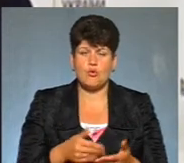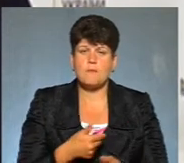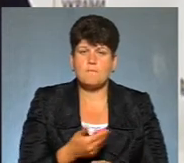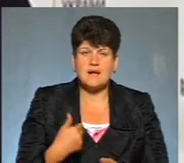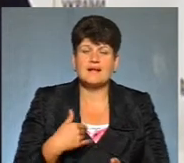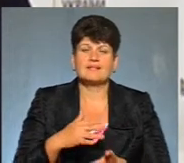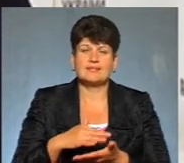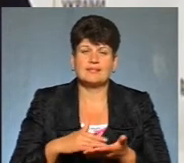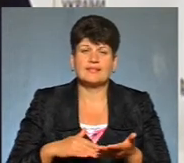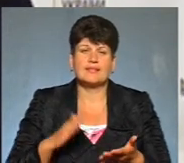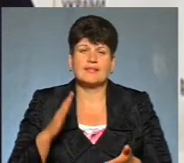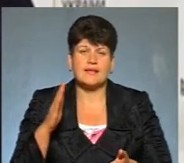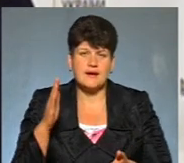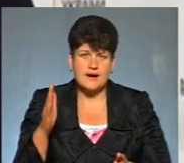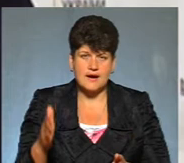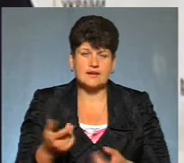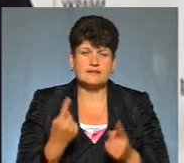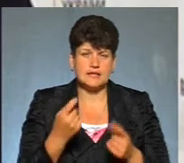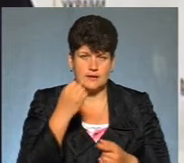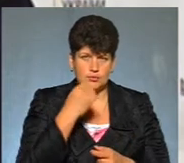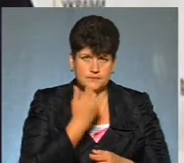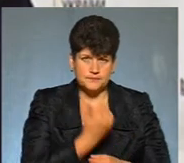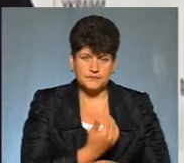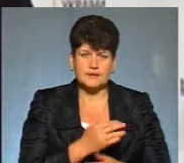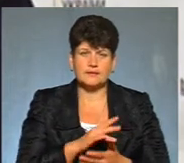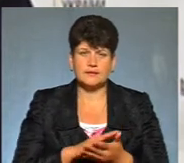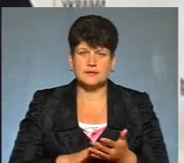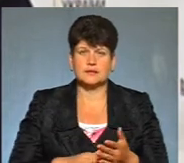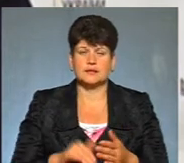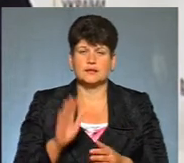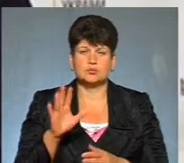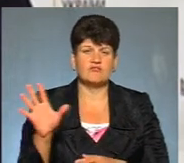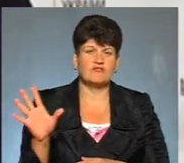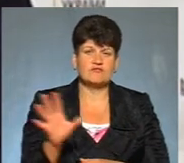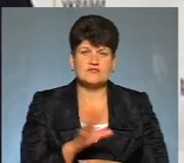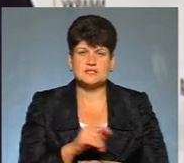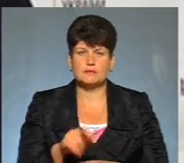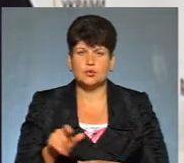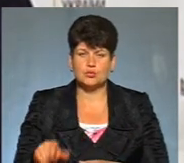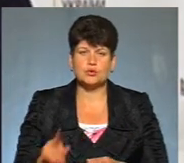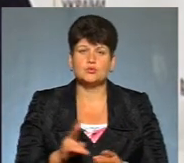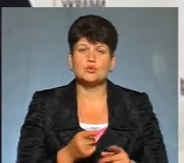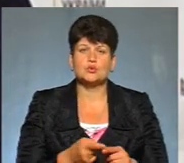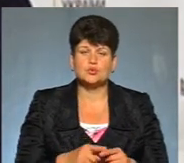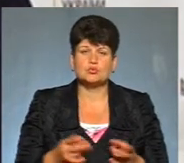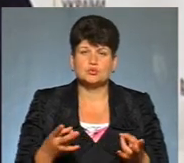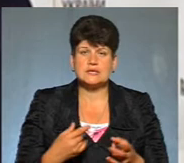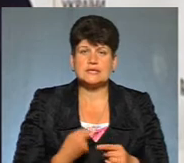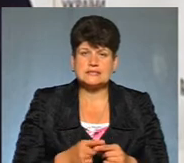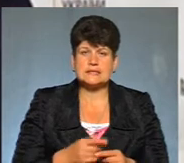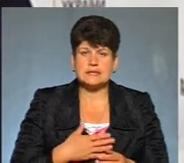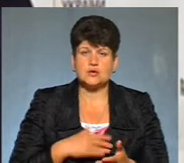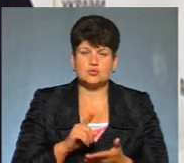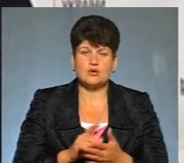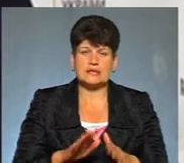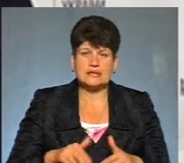далі, за це їм велика подяка, і надалі ми будемо всім без виключення, всім людям, які цього потребують, це наш обов'язок,